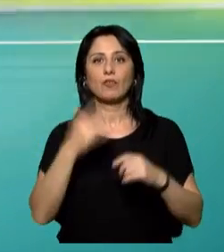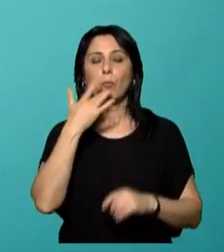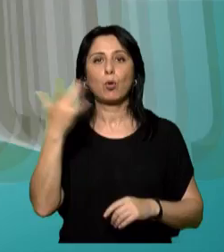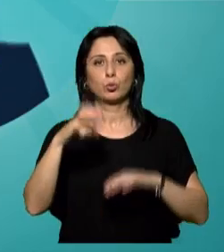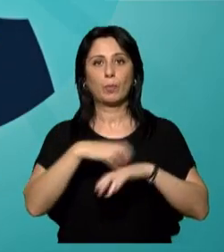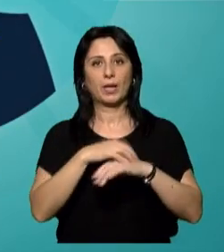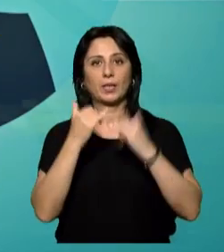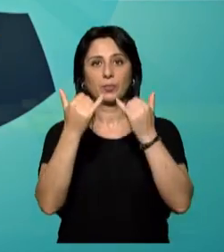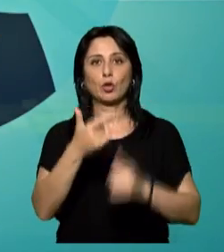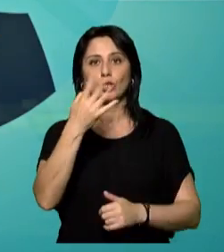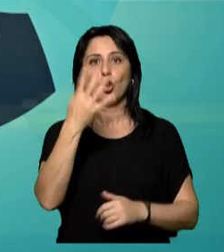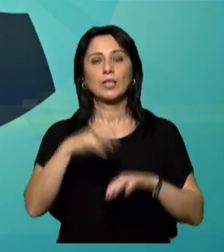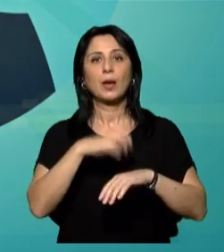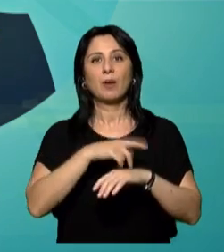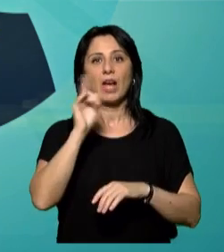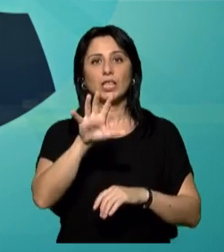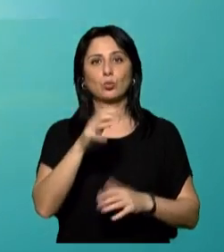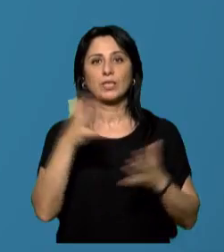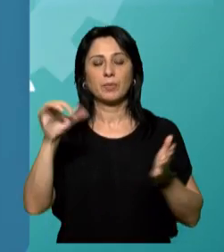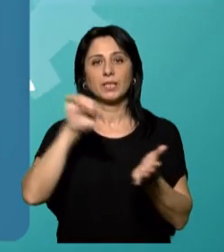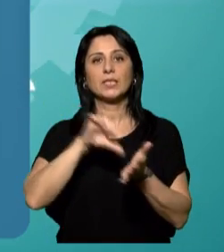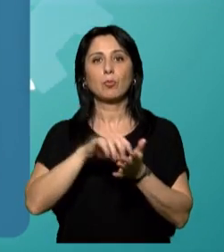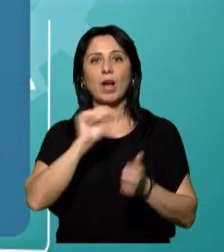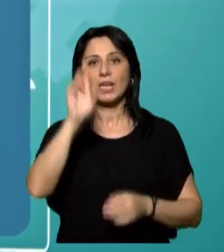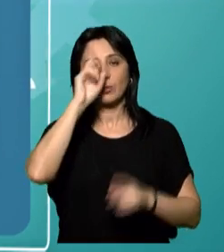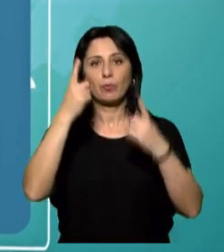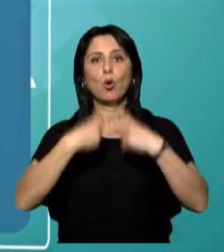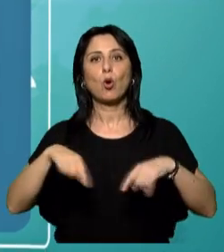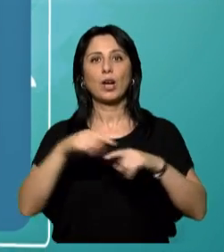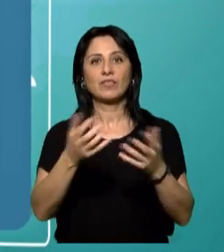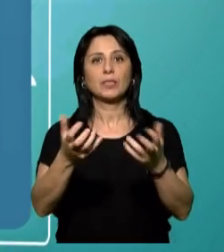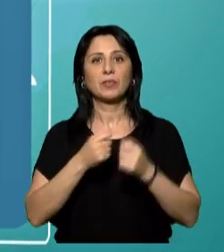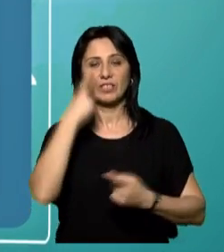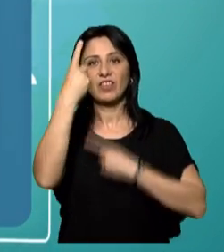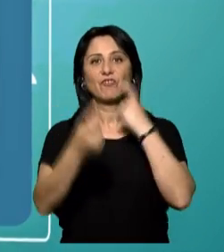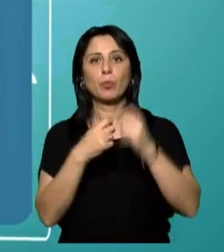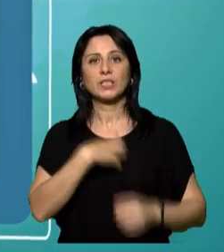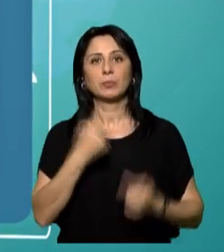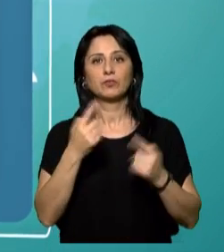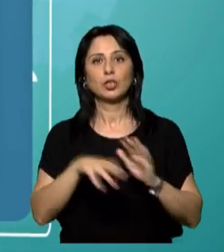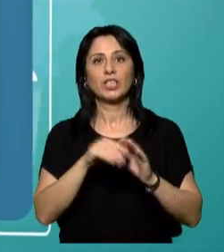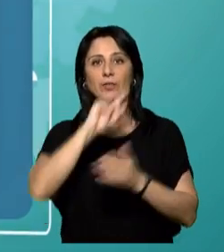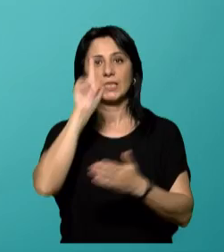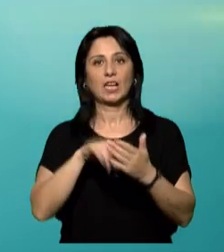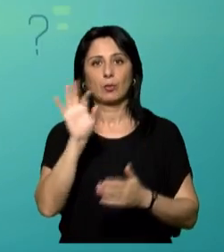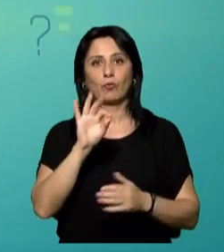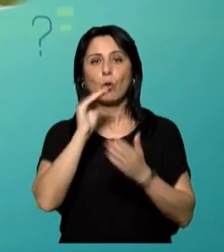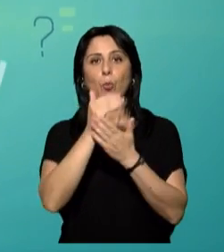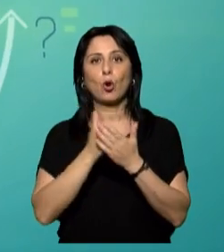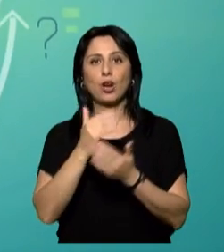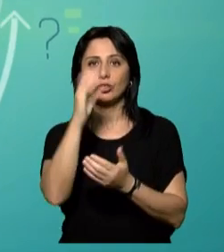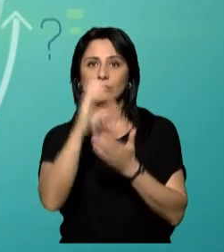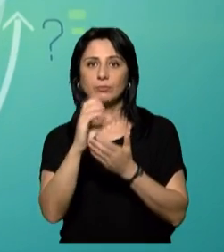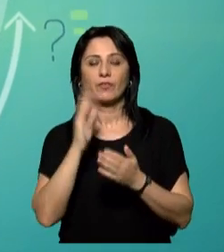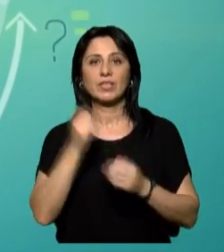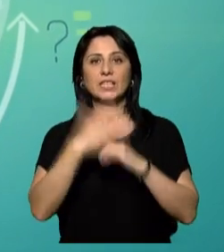կուսակցության 1500-ից ավելի ներկայացուցիչ ոչ կառավարական կազմակերպությունից կստանա տեղեկություն նշանակալի ընտրական հարցերի մասին։ Նախագծում որպես ներդրում ուսումնական կենտրոնը